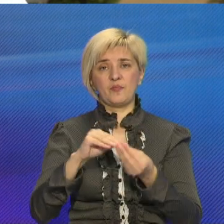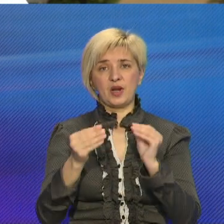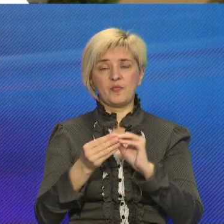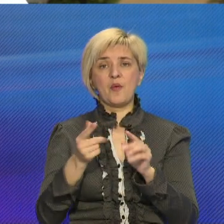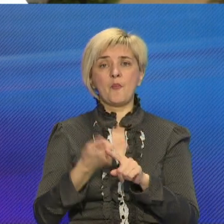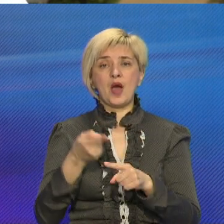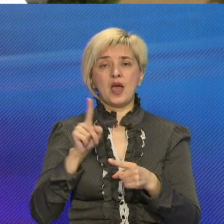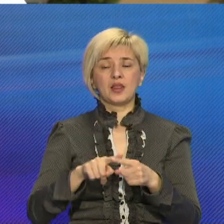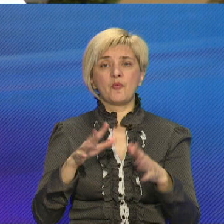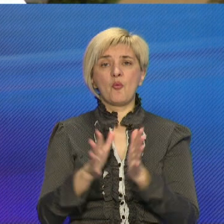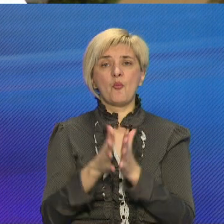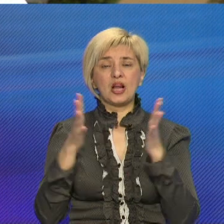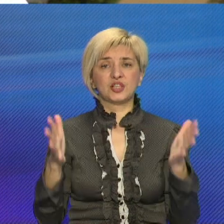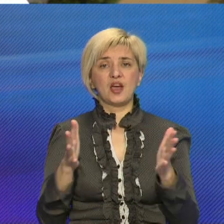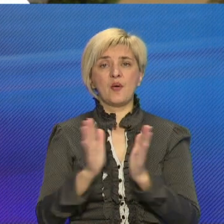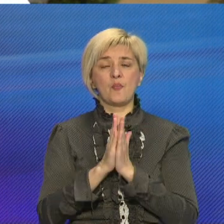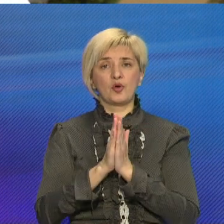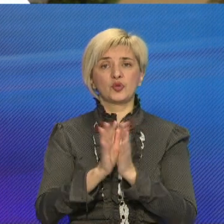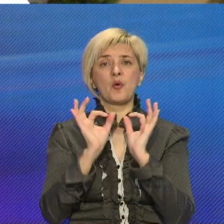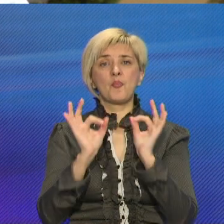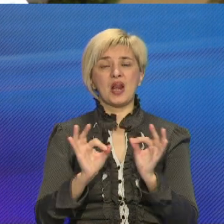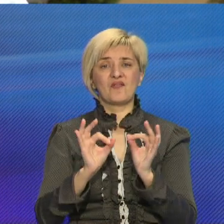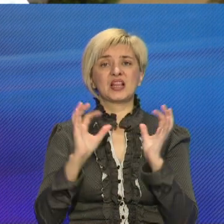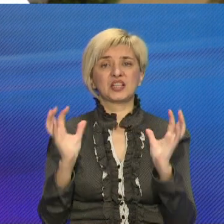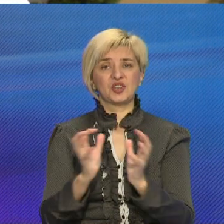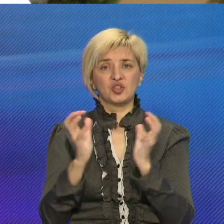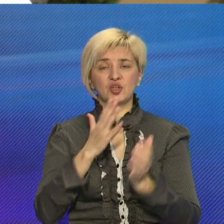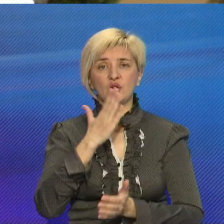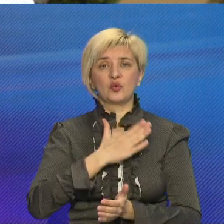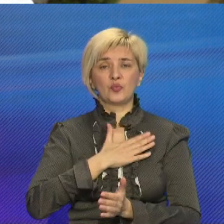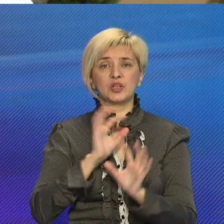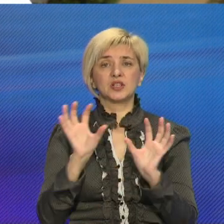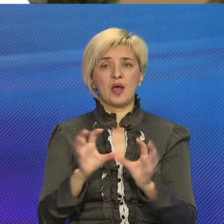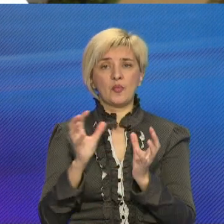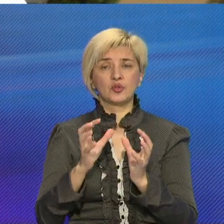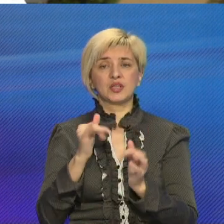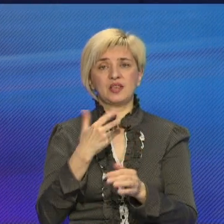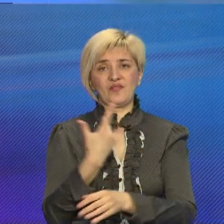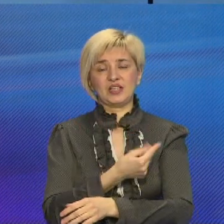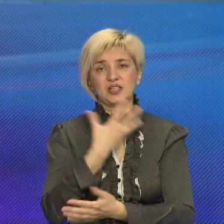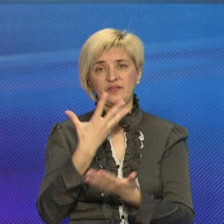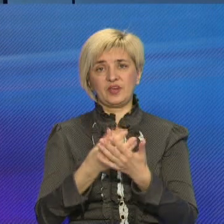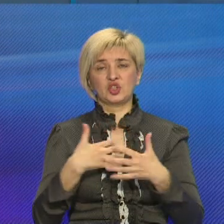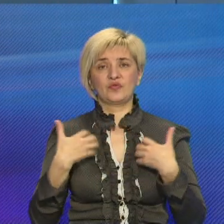большая просьба правильно содержать, любить, заботиться и вакцинировать своих животных.